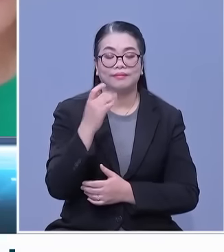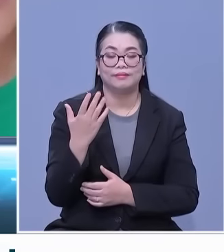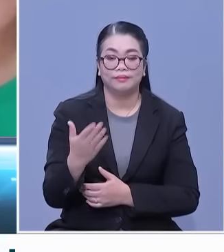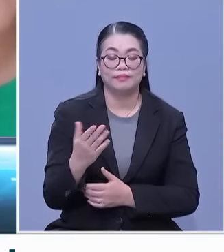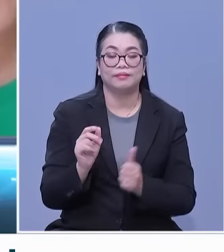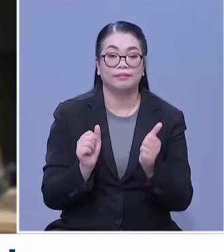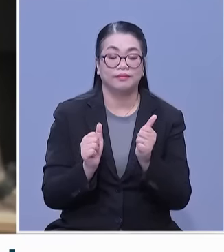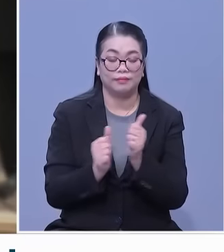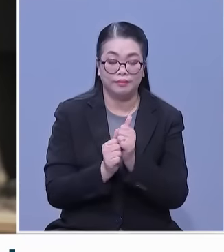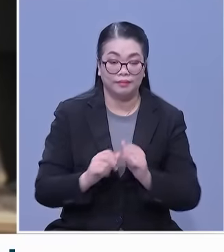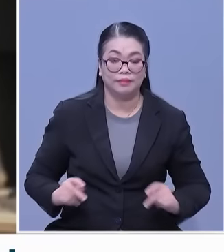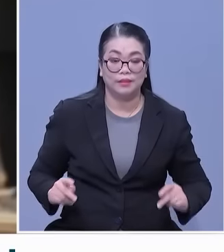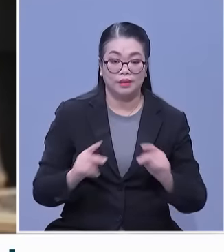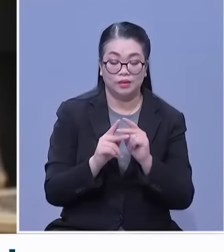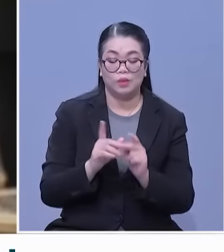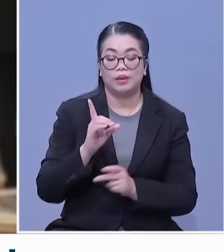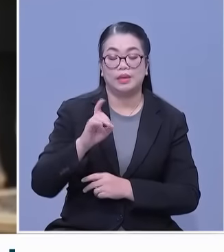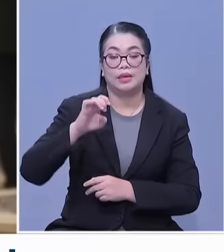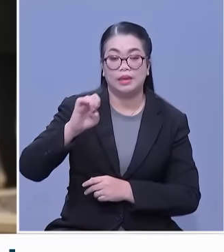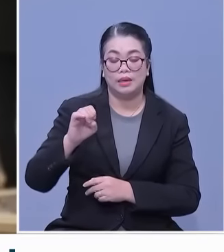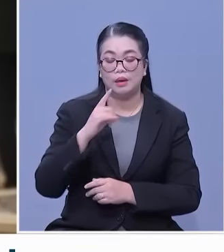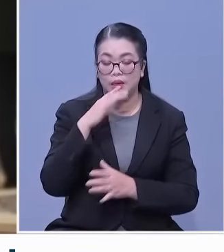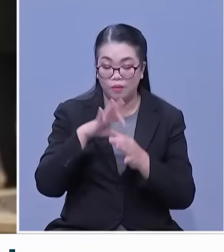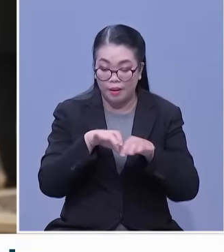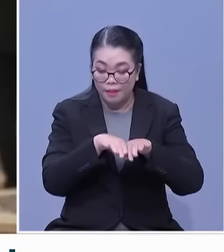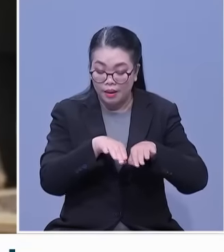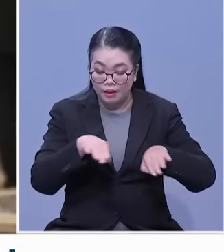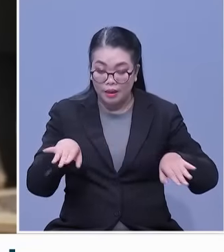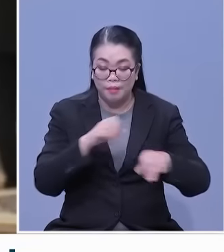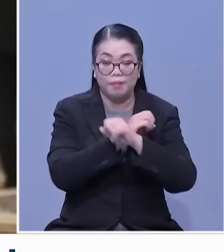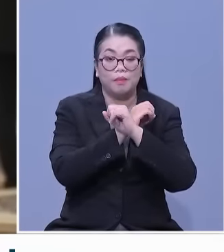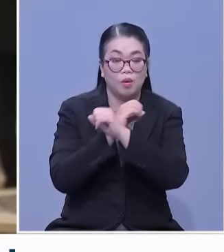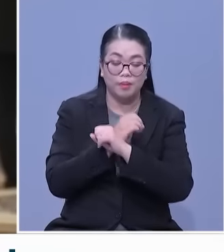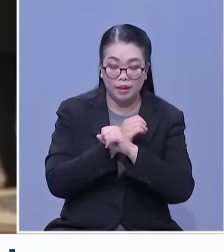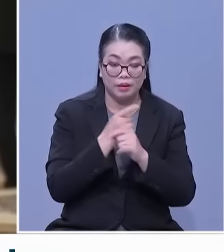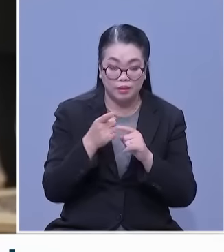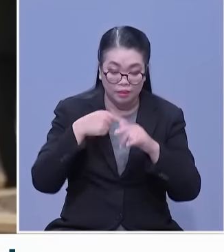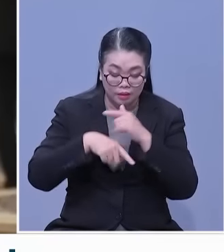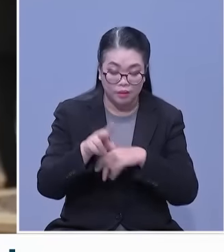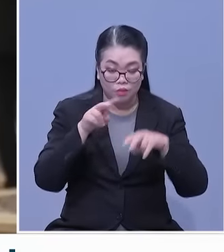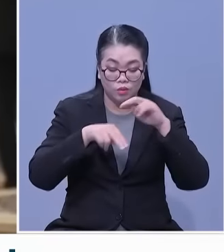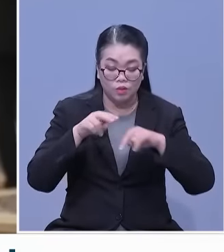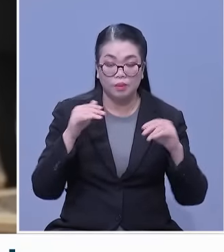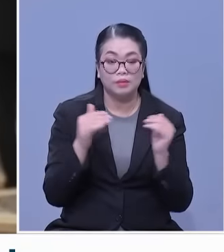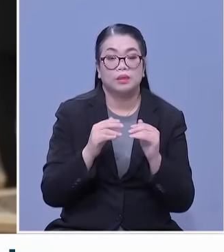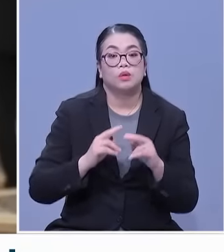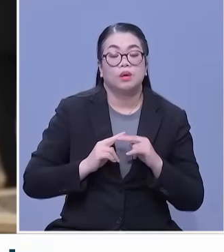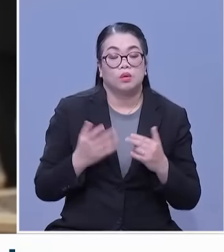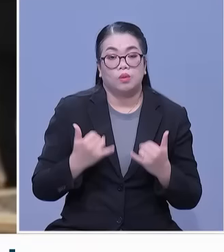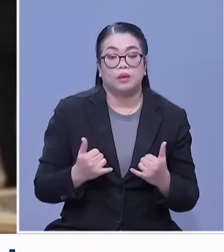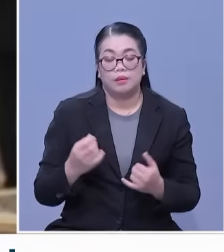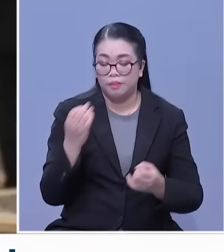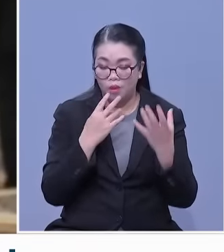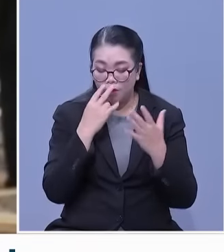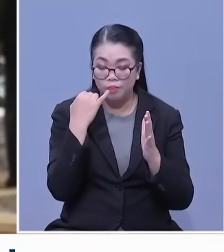รัฐมนตรี deก็พูดถึงมาตรฐานความปลอดภัยนะครับบอกว่าตั้งแต่ให้ประชาชนเริ่มเข้าไปตรวจสอบสิทธิ์ตอนนี้ยังไม่มีสิ่ง